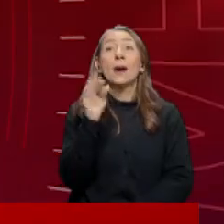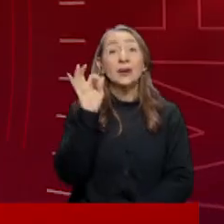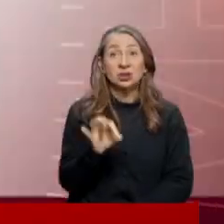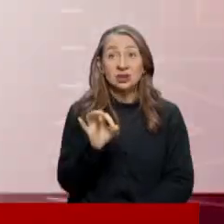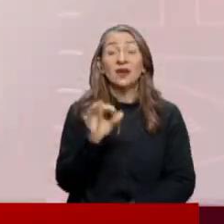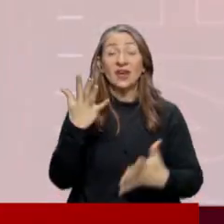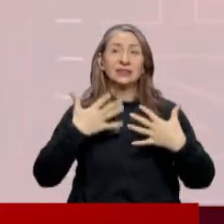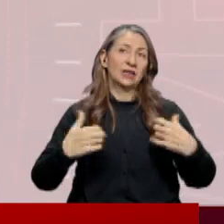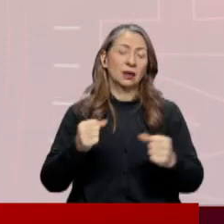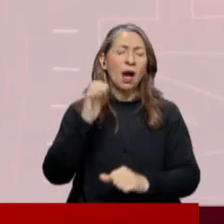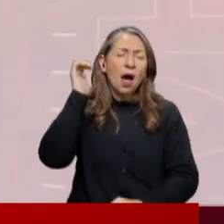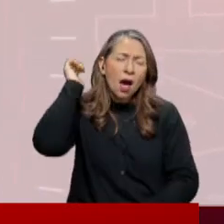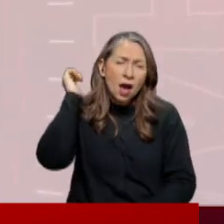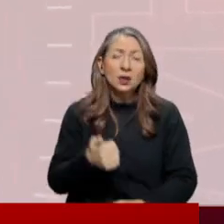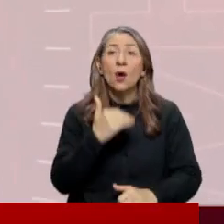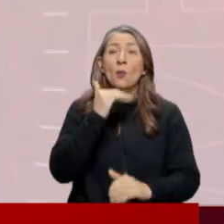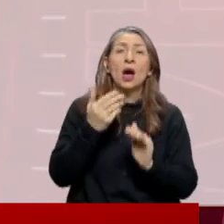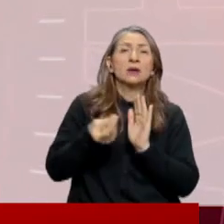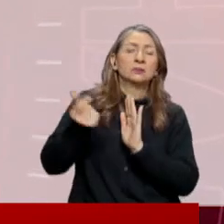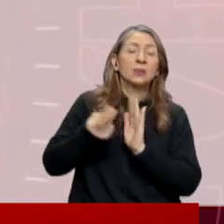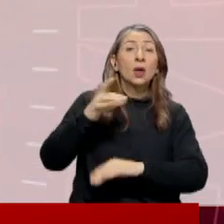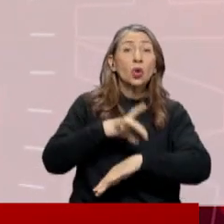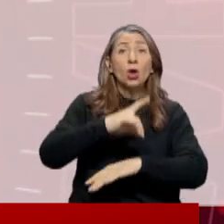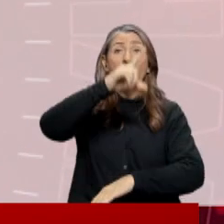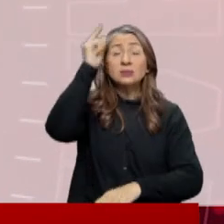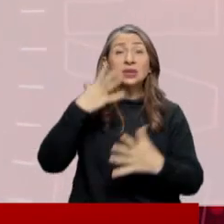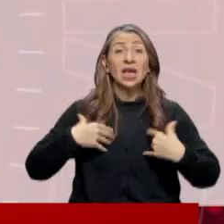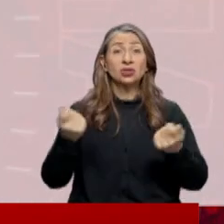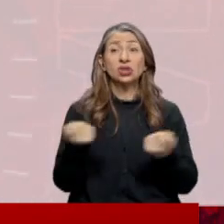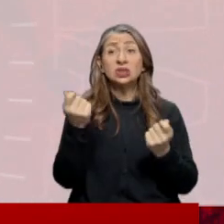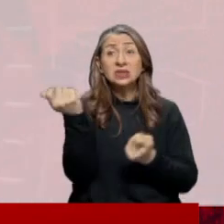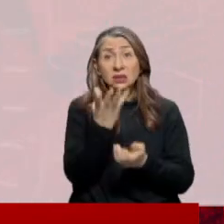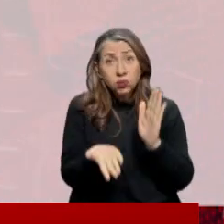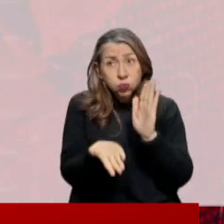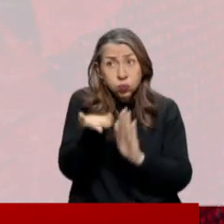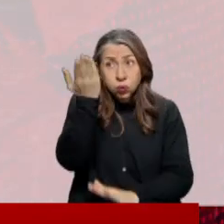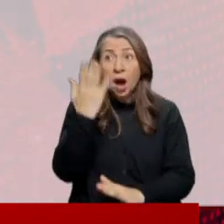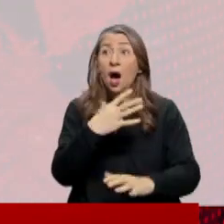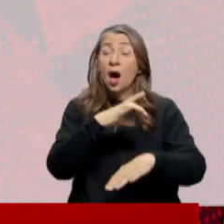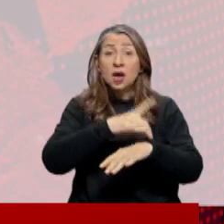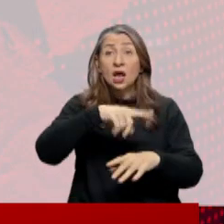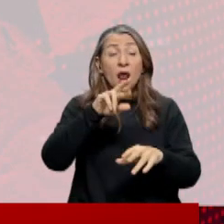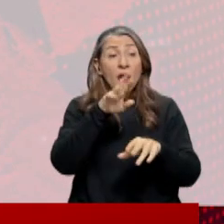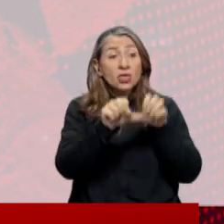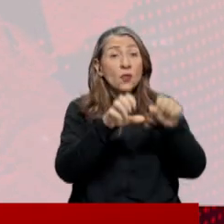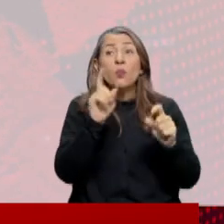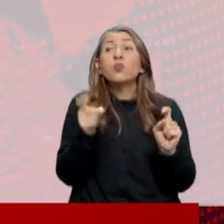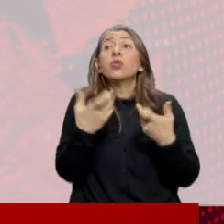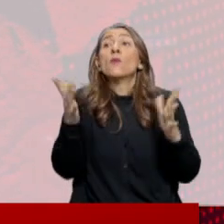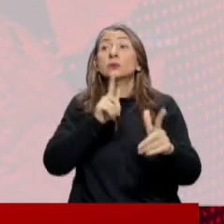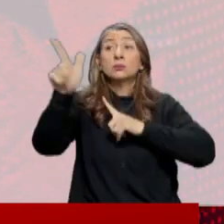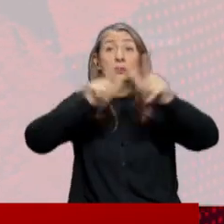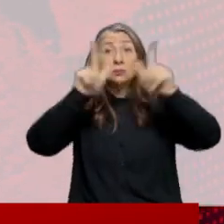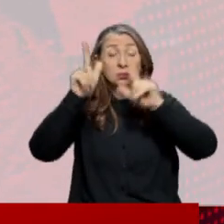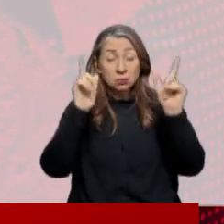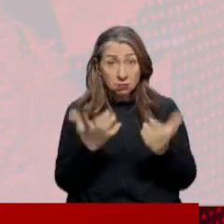başladı. Ve sağlık, her geçen gün yurt dışına giden doktor, hemşire ve sağlık çalışanı sayısı artarken hastalardan da randevu bulamıyoruz sesi